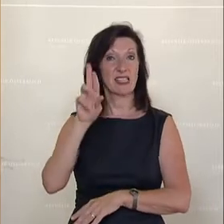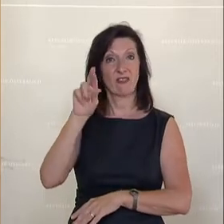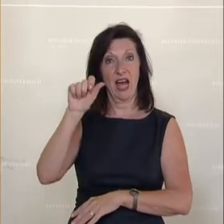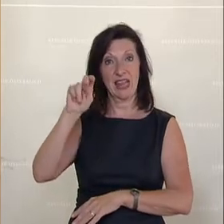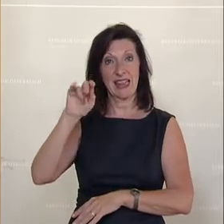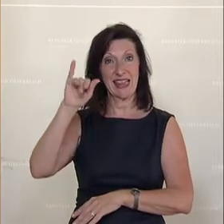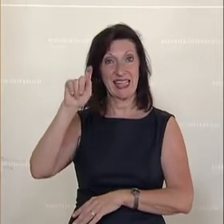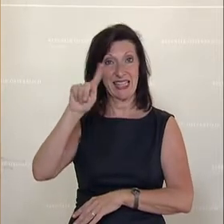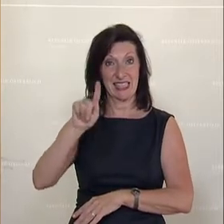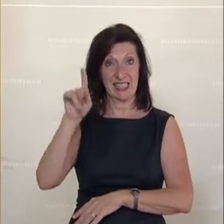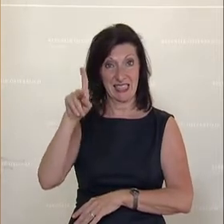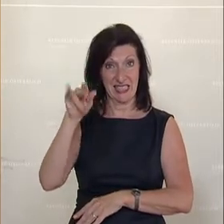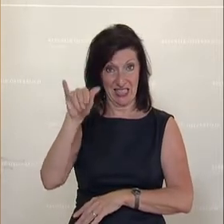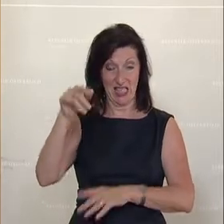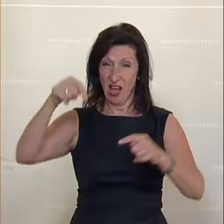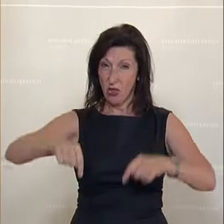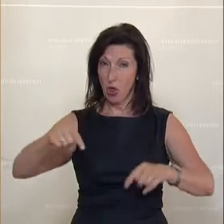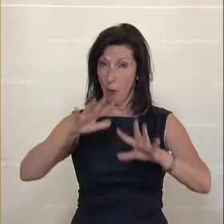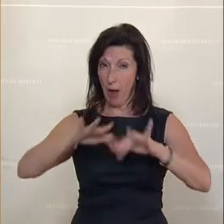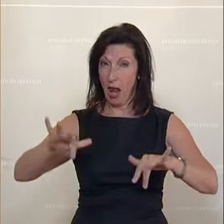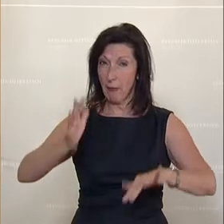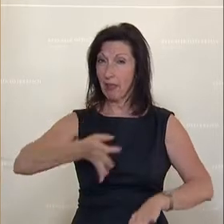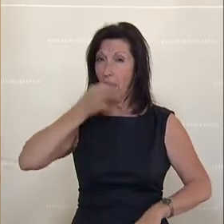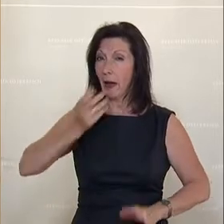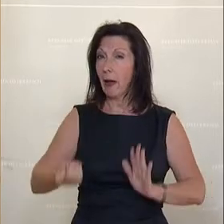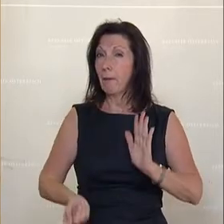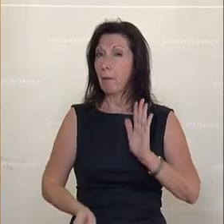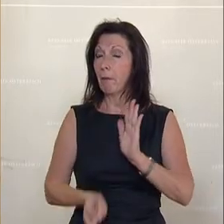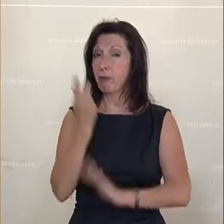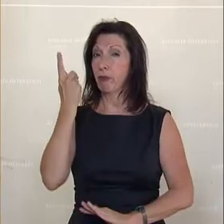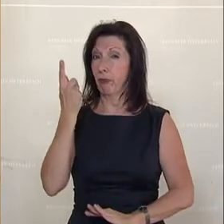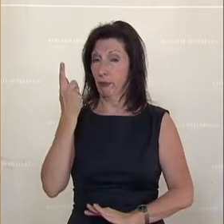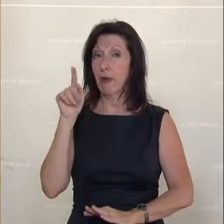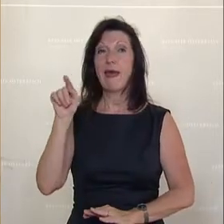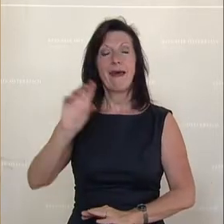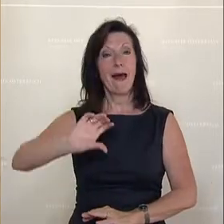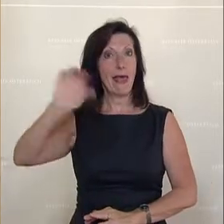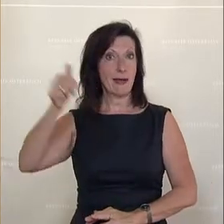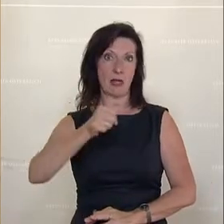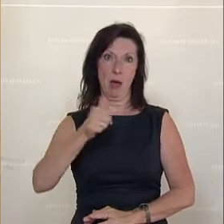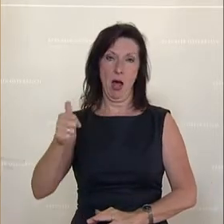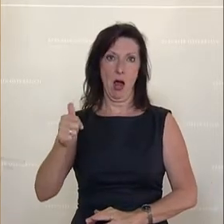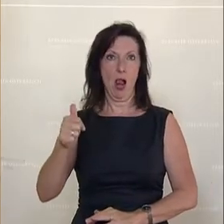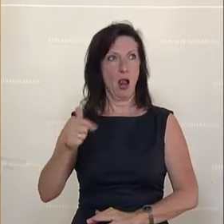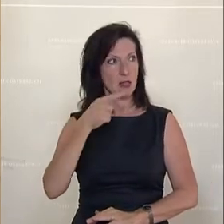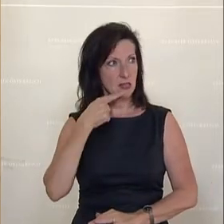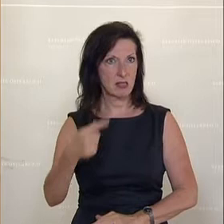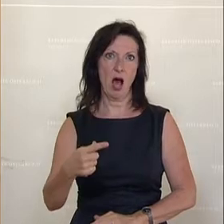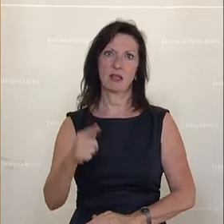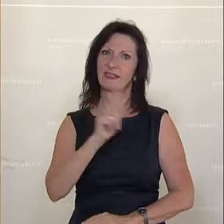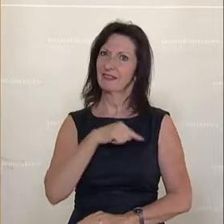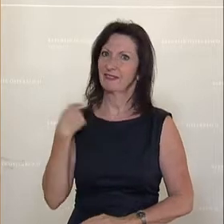eine wirklich historische rede gehalten er hat sich erstmals zur verantwortung zu unserer verantwortung als